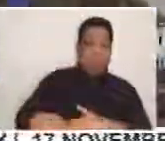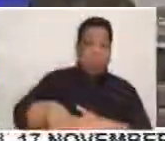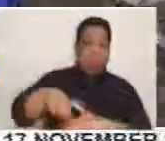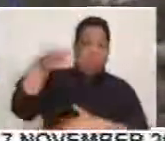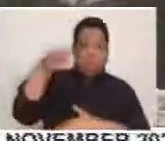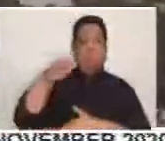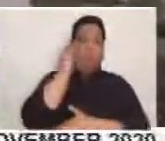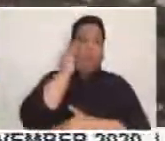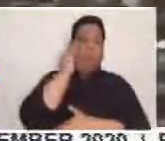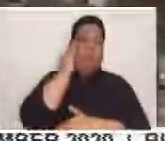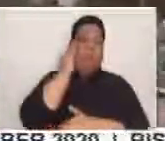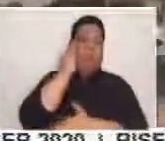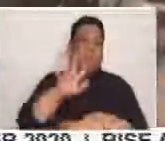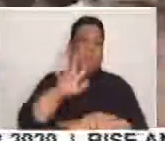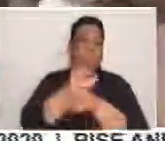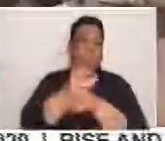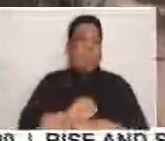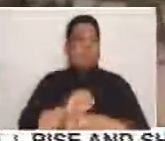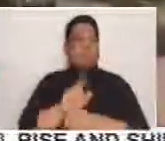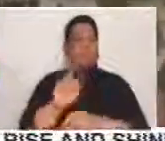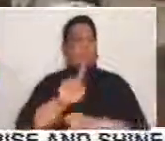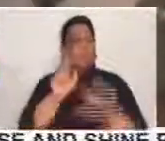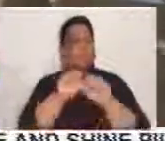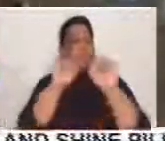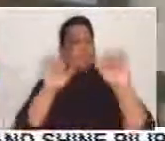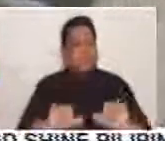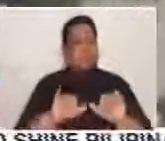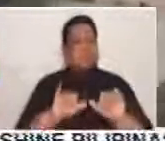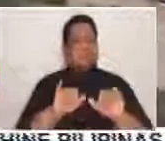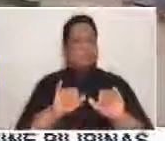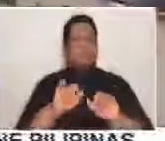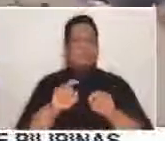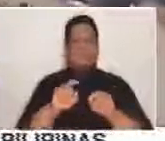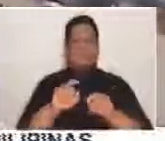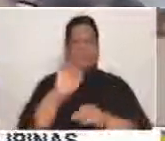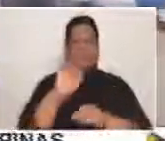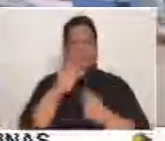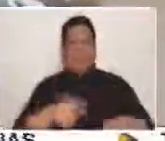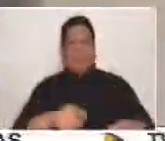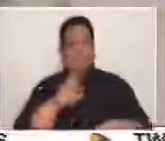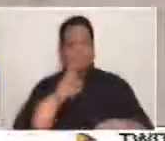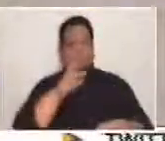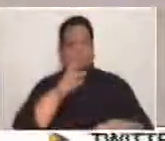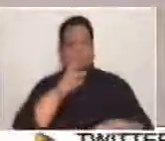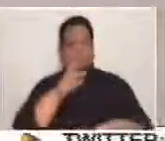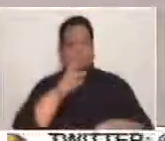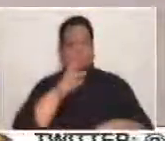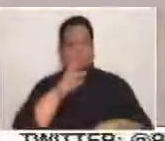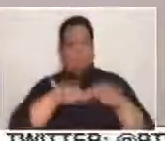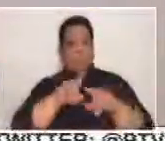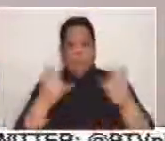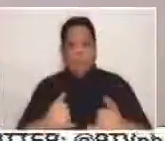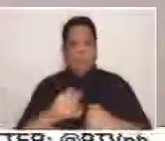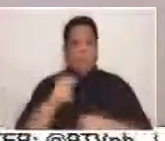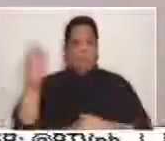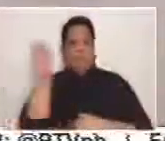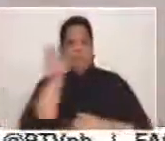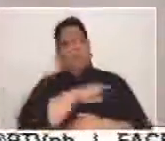munisipyo naman sa Isabela. Binahari na ang 15 bayan sa Nueva Vizcaya at 5 bayan sa lalawigan ng Quirino.